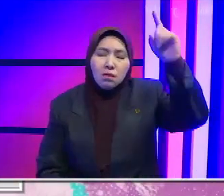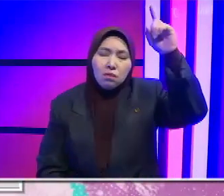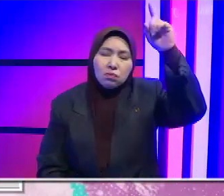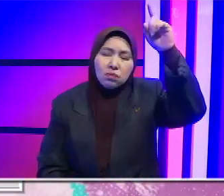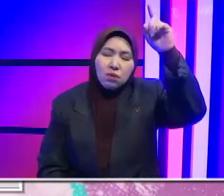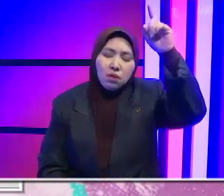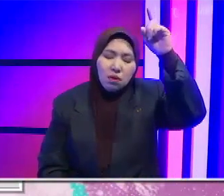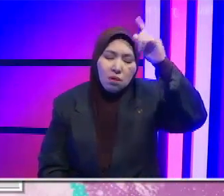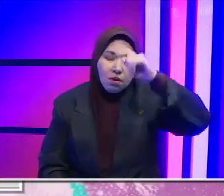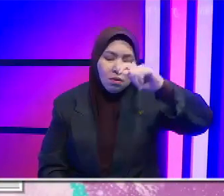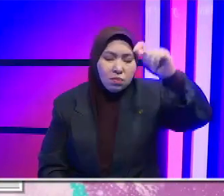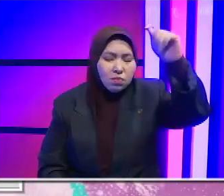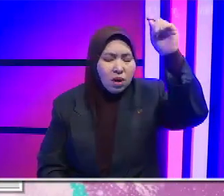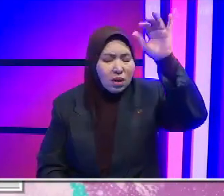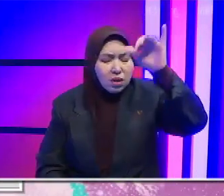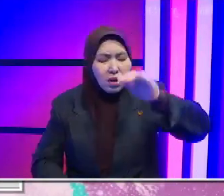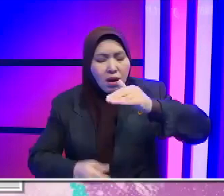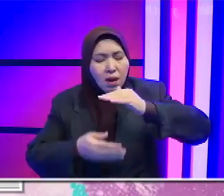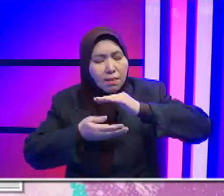وهو الذي